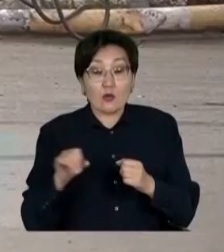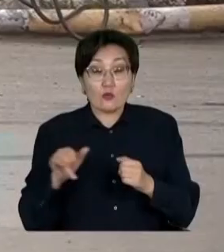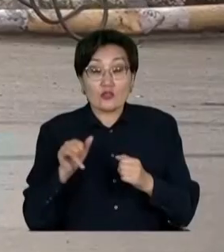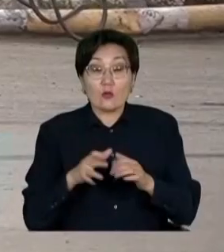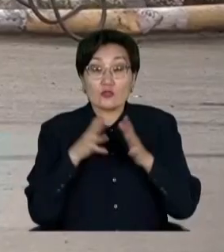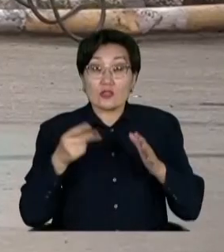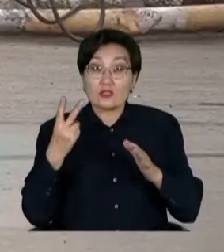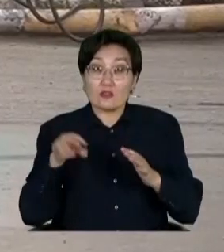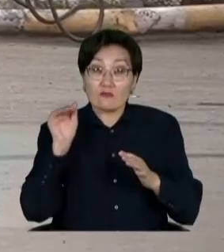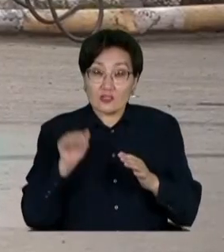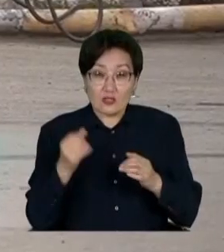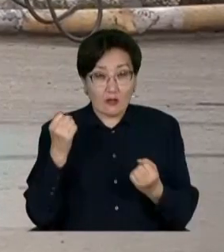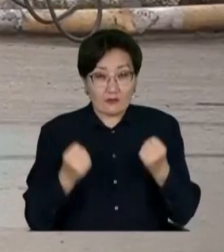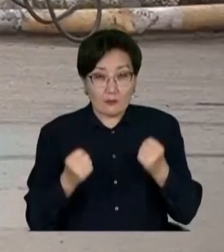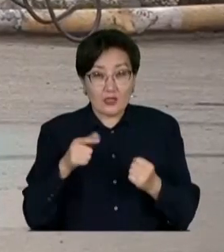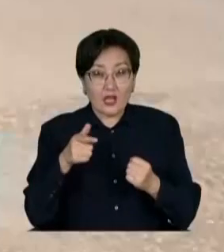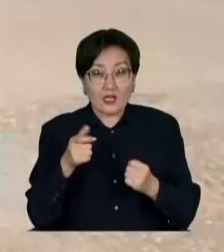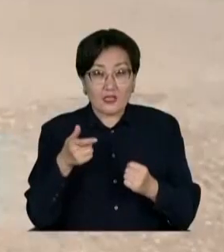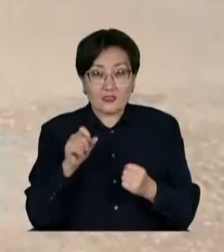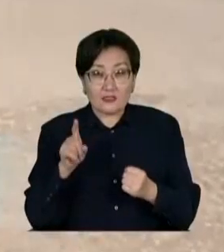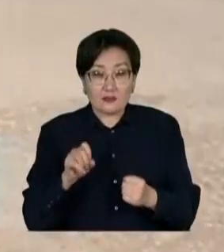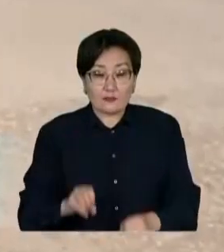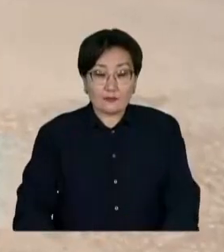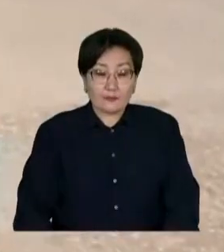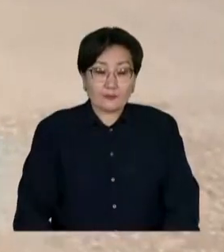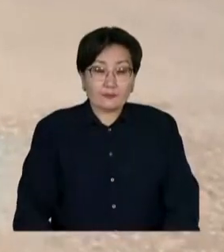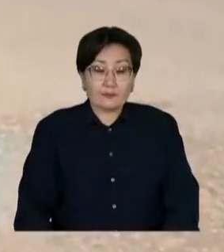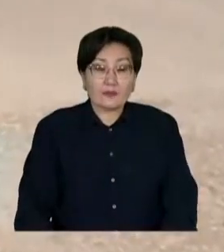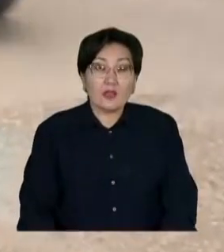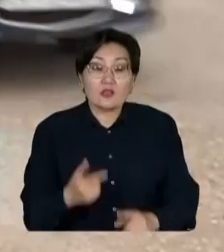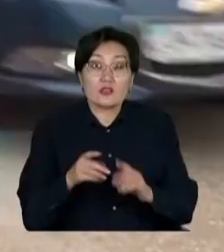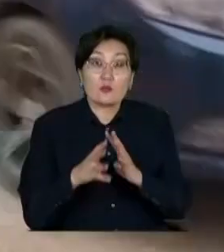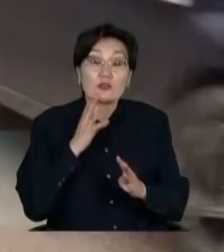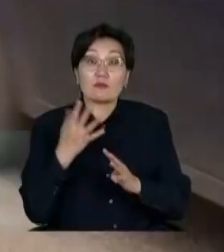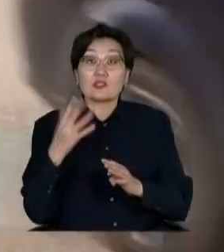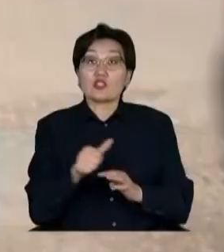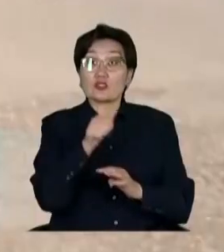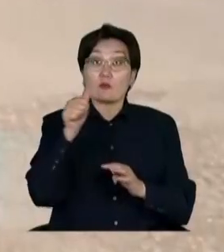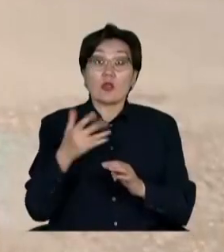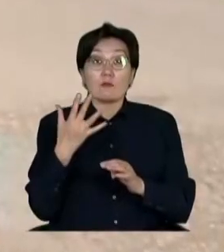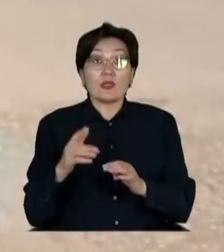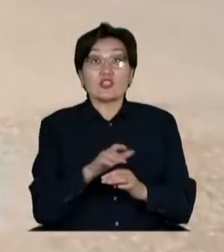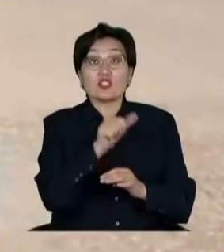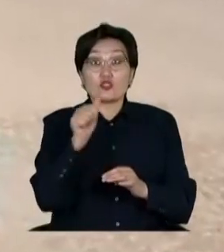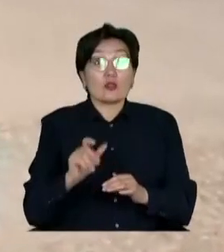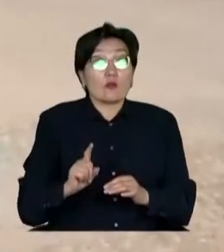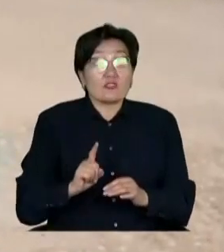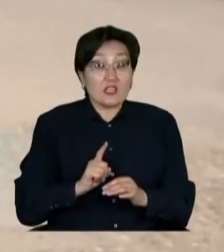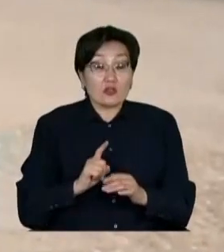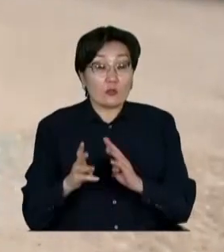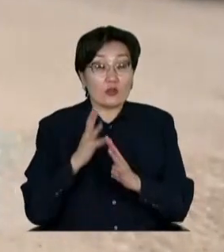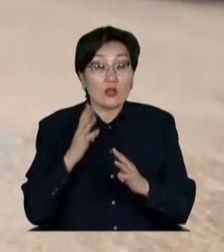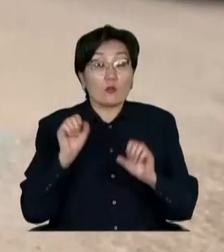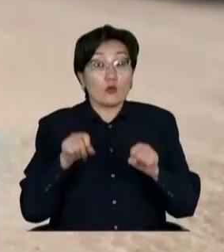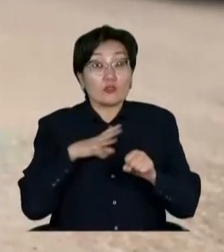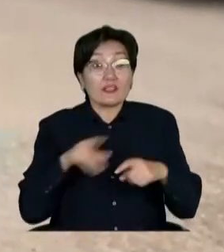их более 20 тысяч. По Желазской трассе, там очереди 5-часовые. 5 часов стоять в очереди надо. И то есть может такое